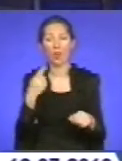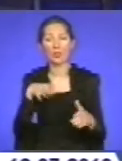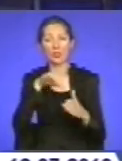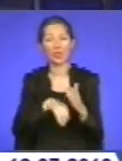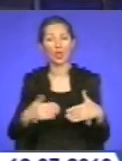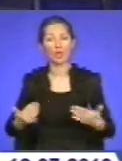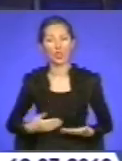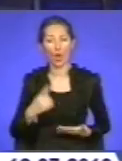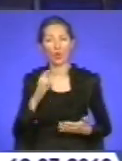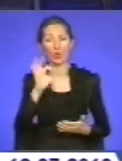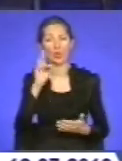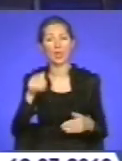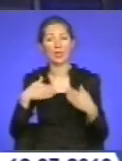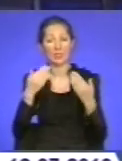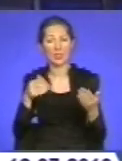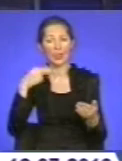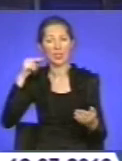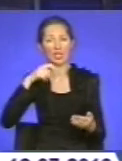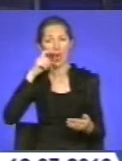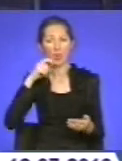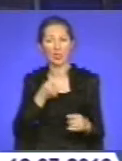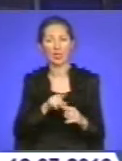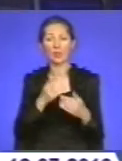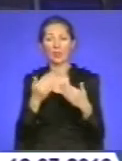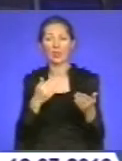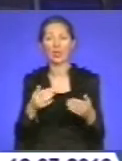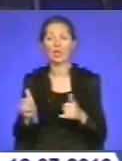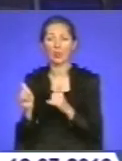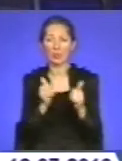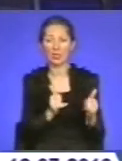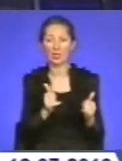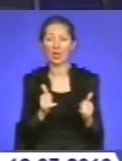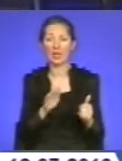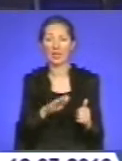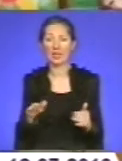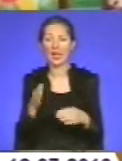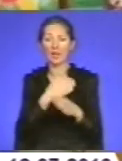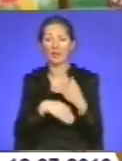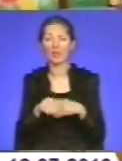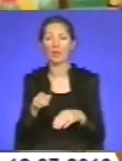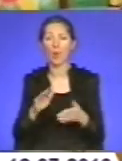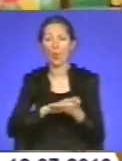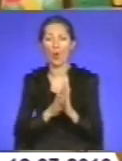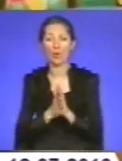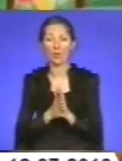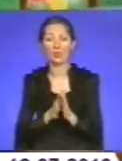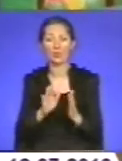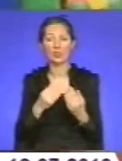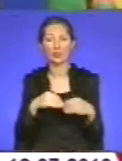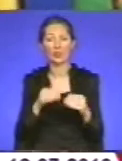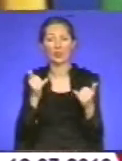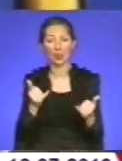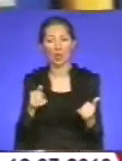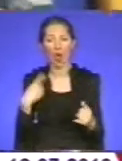президента України, яка стосується забезпечення дітей-інвалідів умовами для виховання у сім'ї. На сьогодні в області проживає